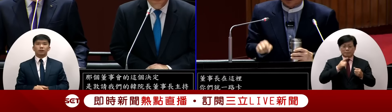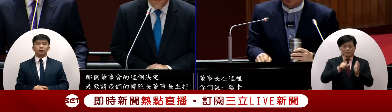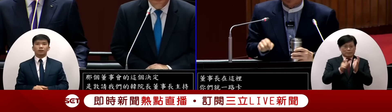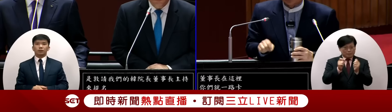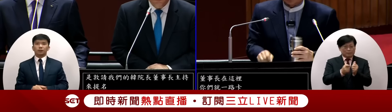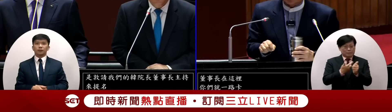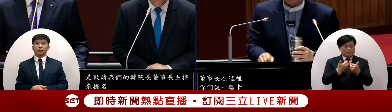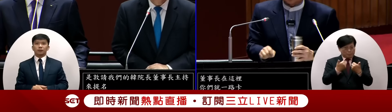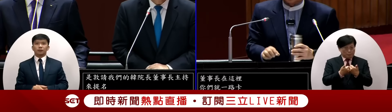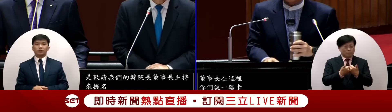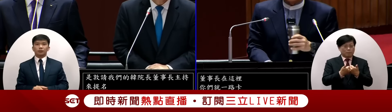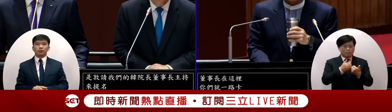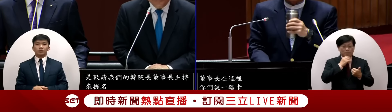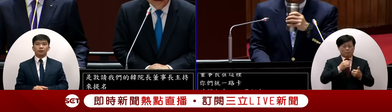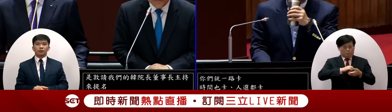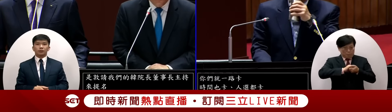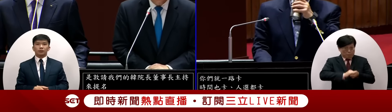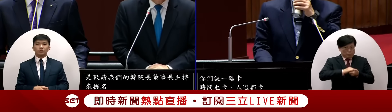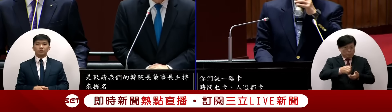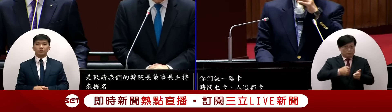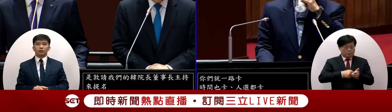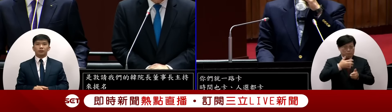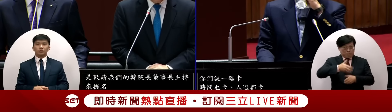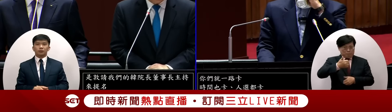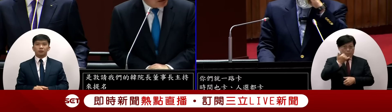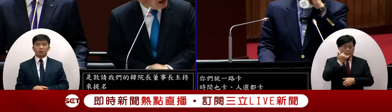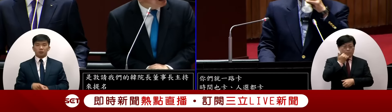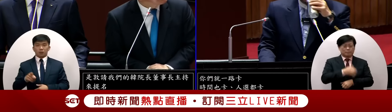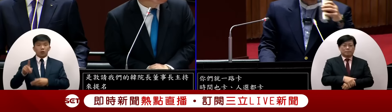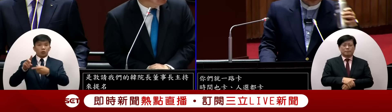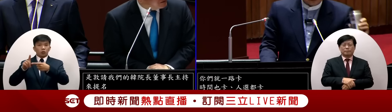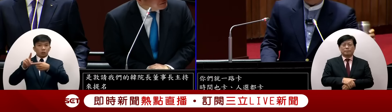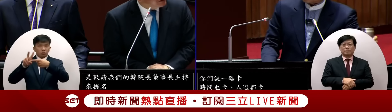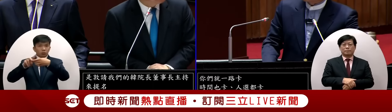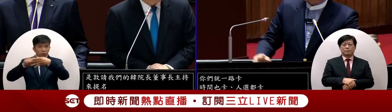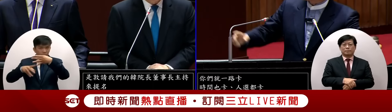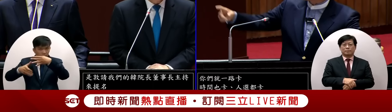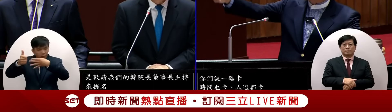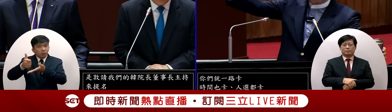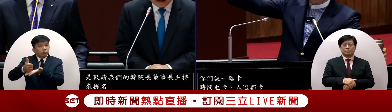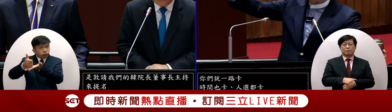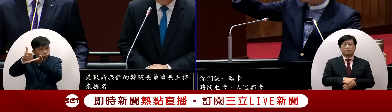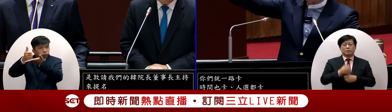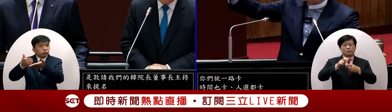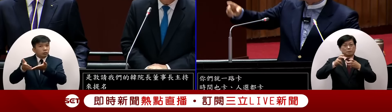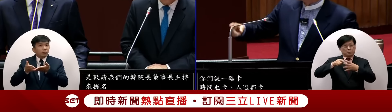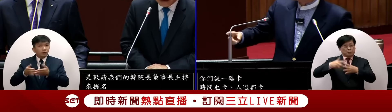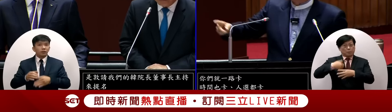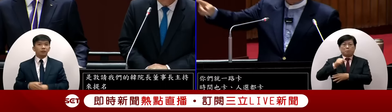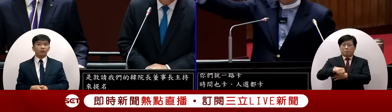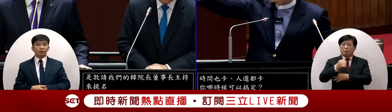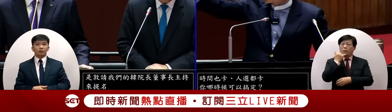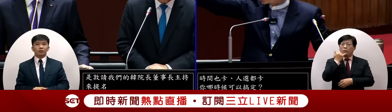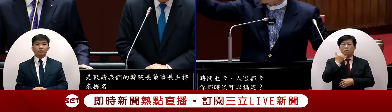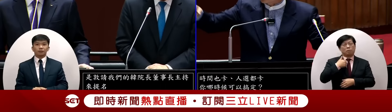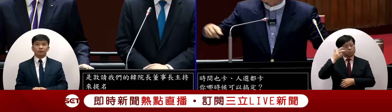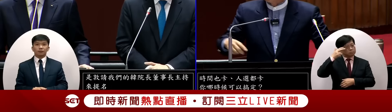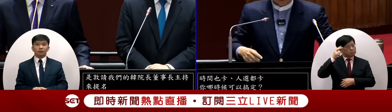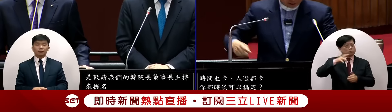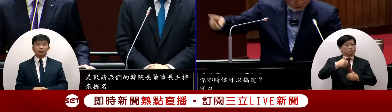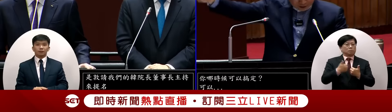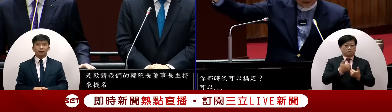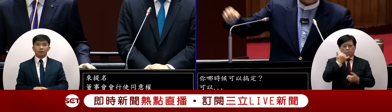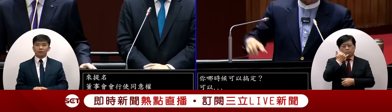会决定如执行长的人选吗？可以吗？ 那应该尊重董事长啊、他 董事长听了可以的哈、我们下礼拜就召